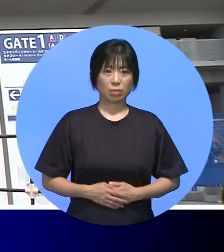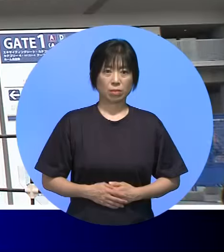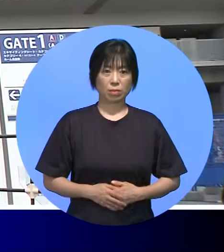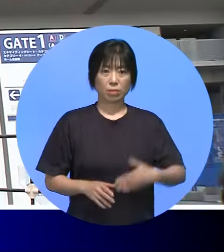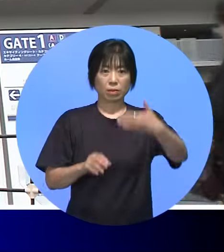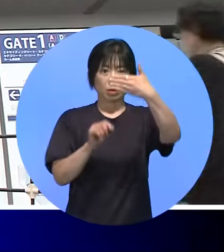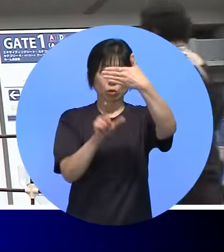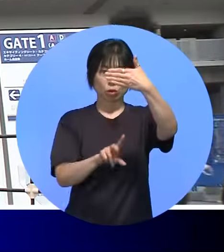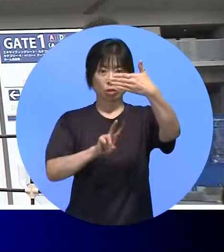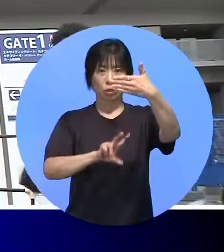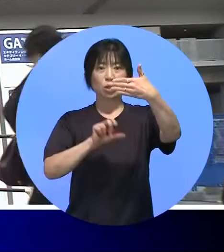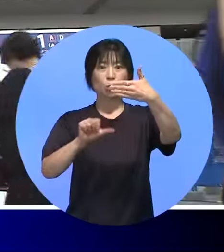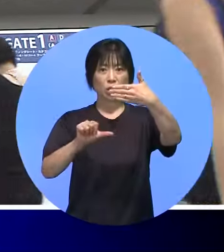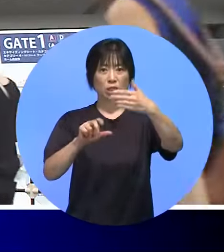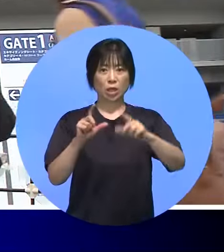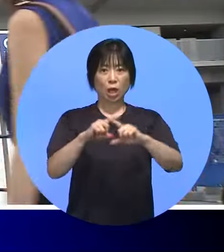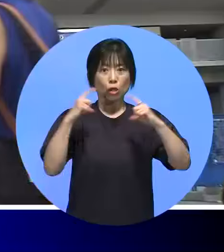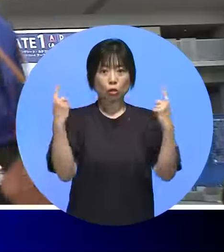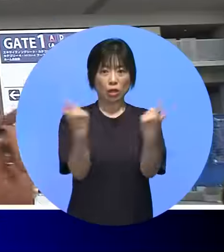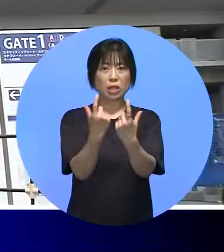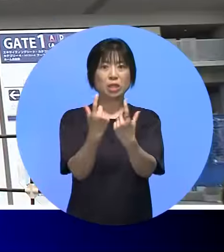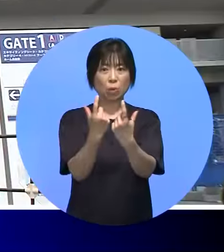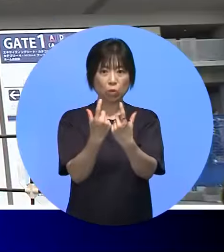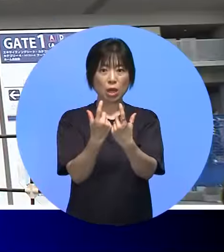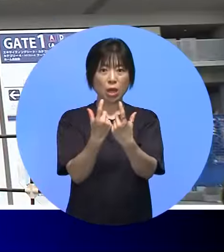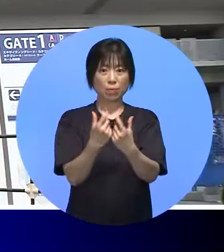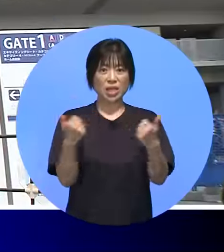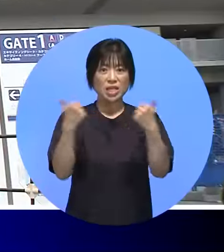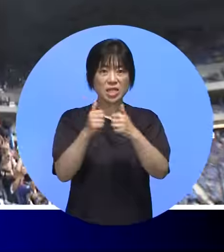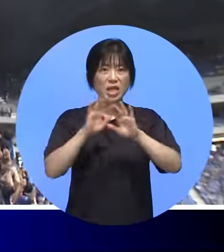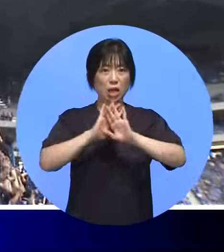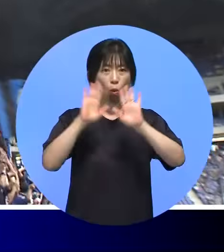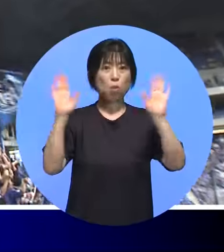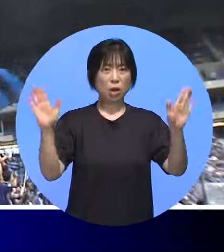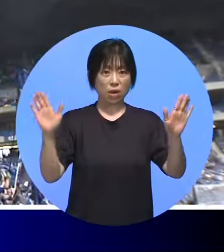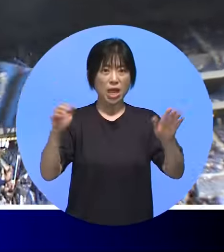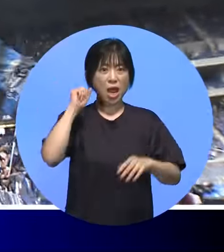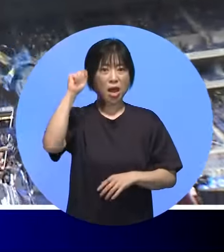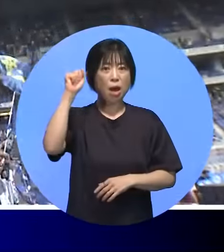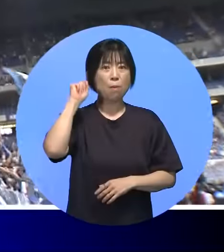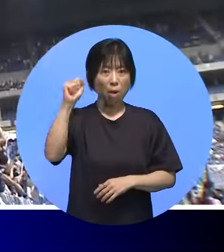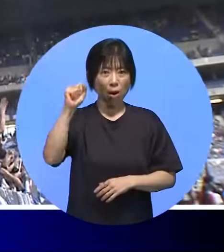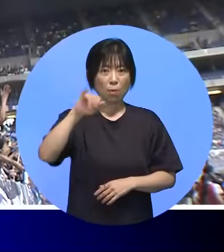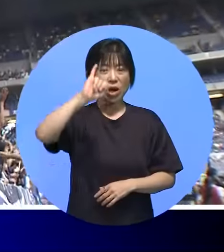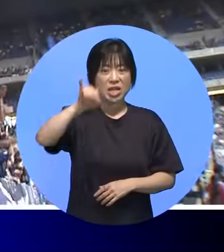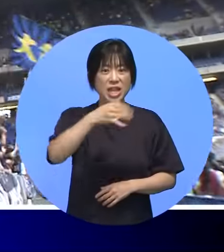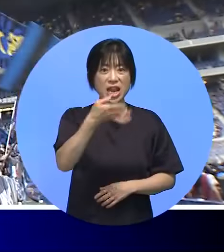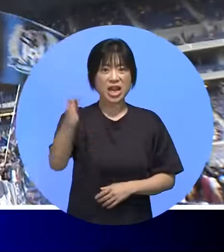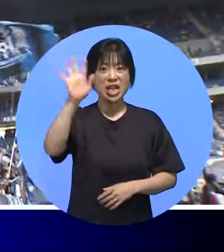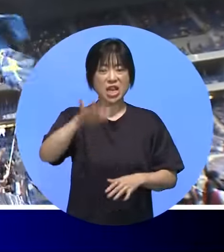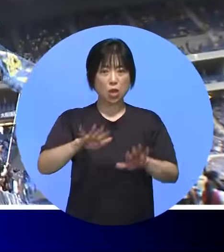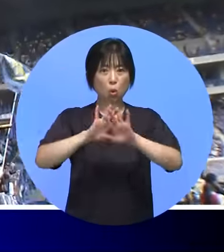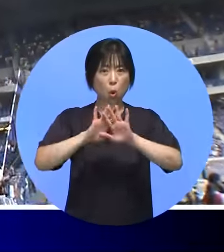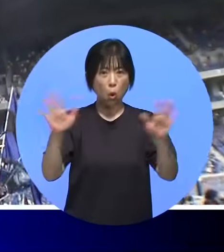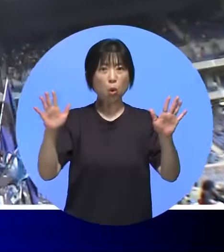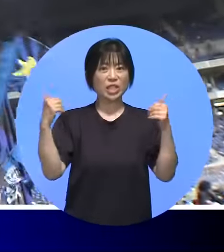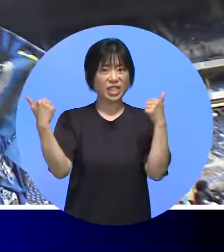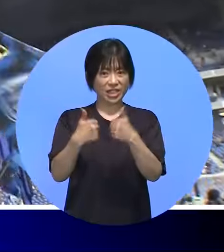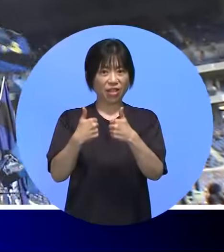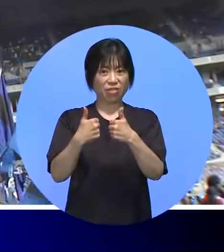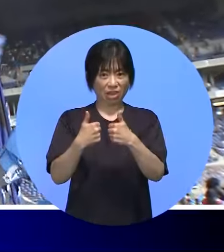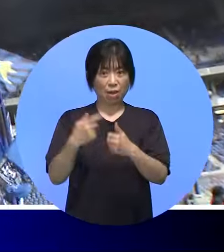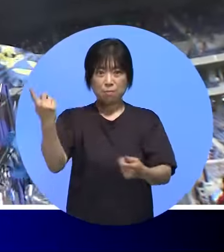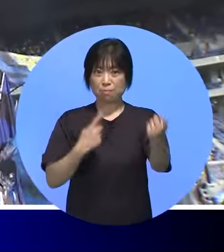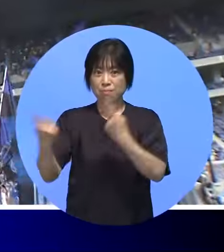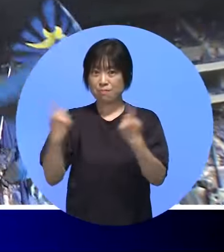9月25日に市立西た桜サージング行われた試合で乱暴さでは jリーグ号機戦での